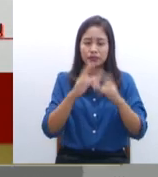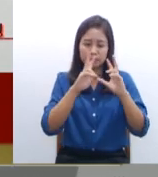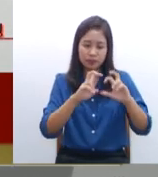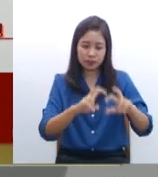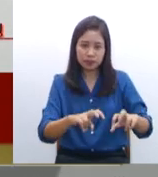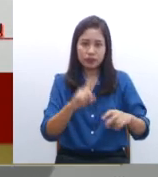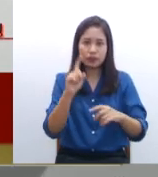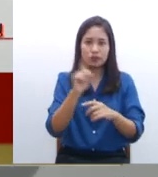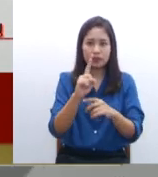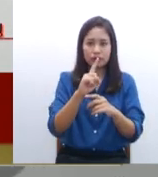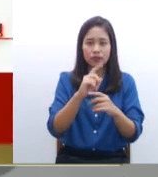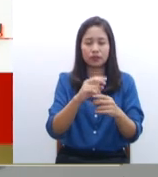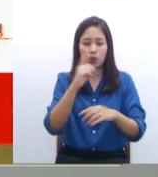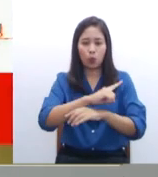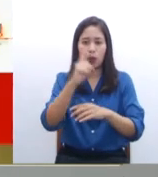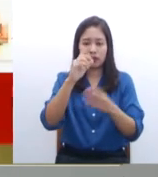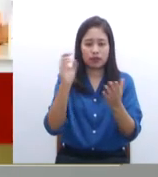วันที่ประทับตาในไพรสณี